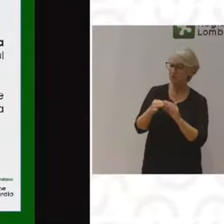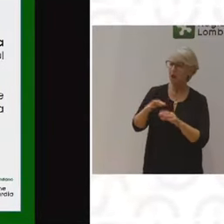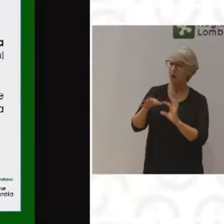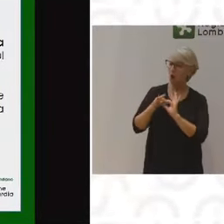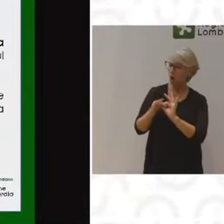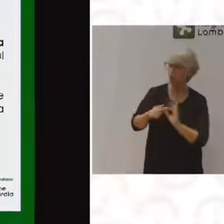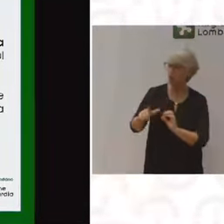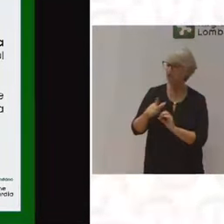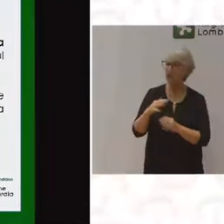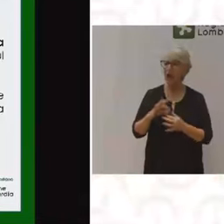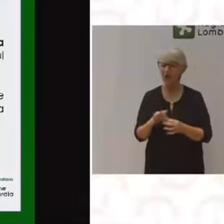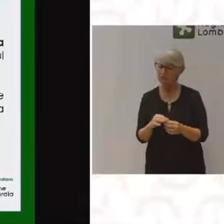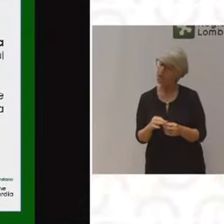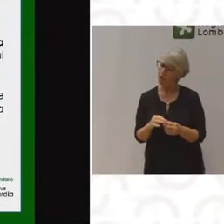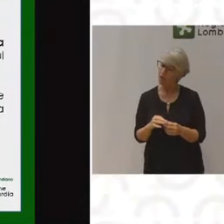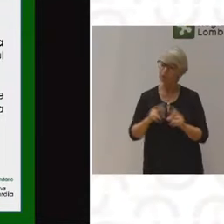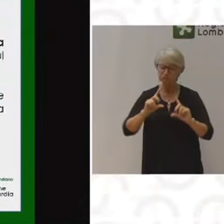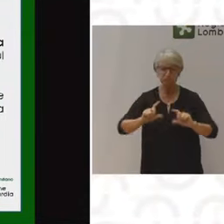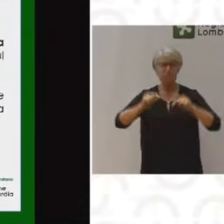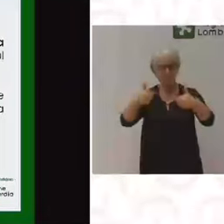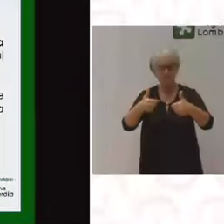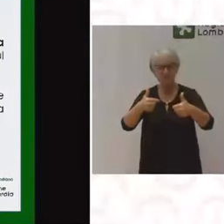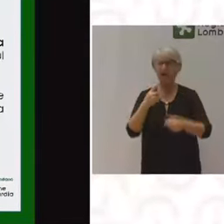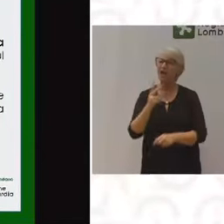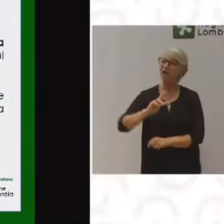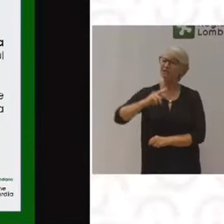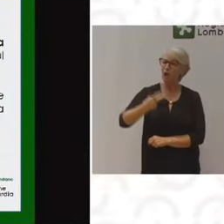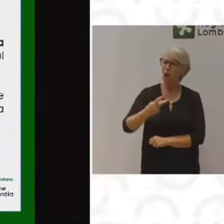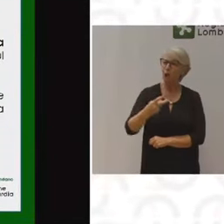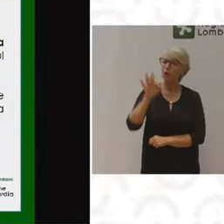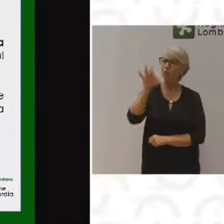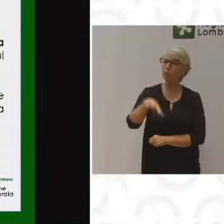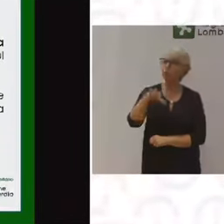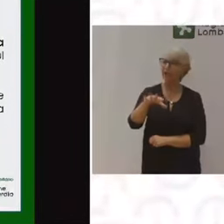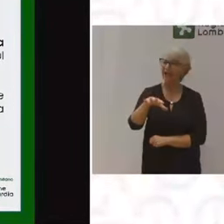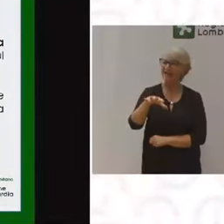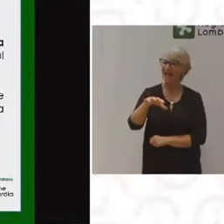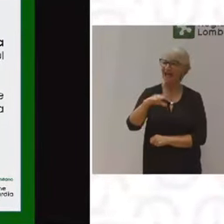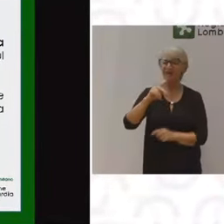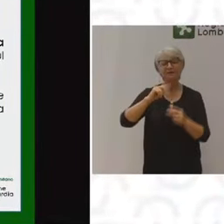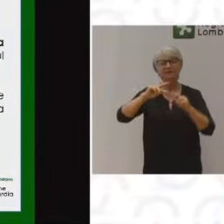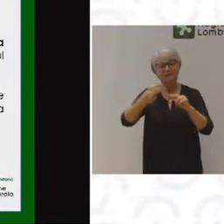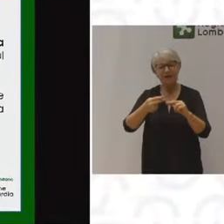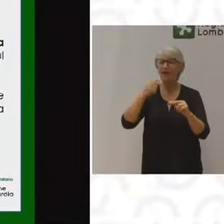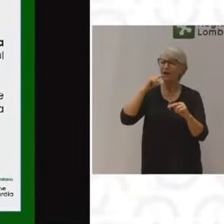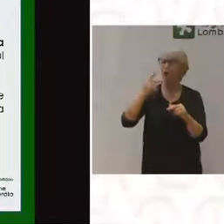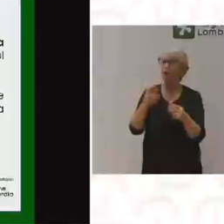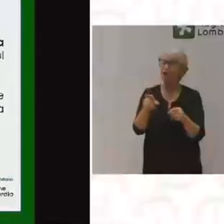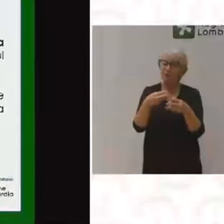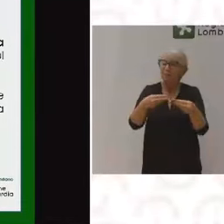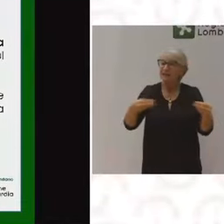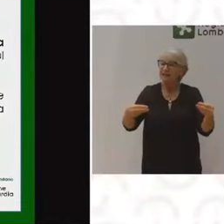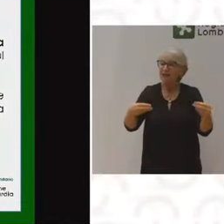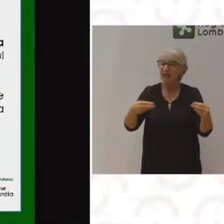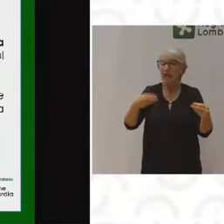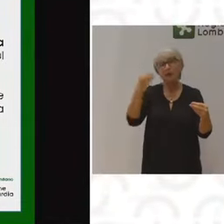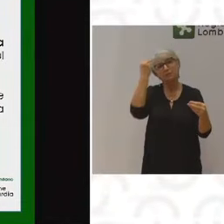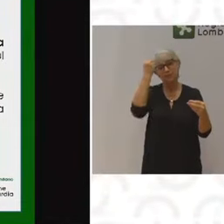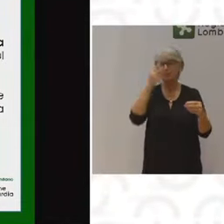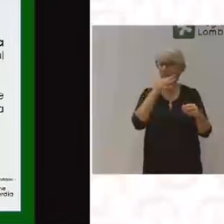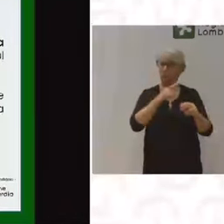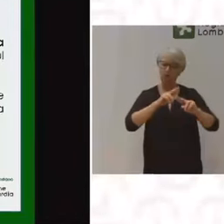colleghi, rilanciarlo e poi vedere una seconda puntata in streaming un'altra volta e via discorrendo. Sono materiali pensati per rimanere un po' nel